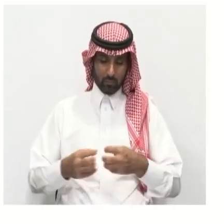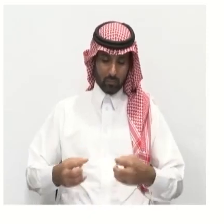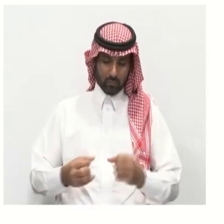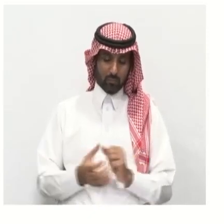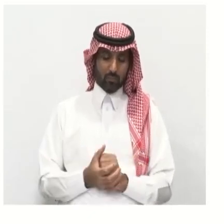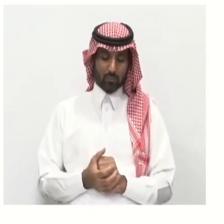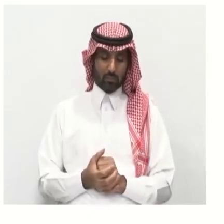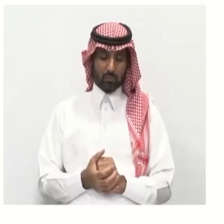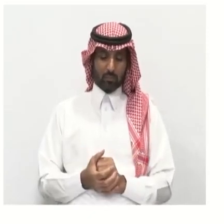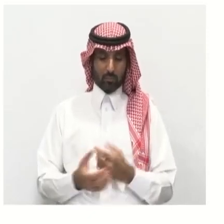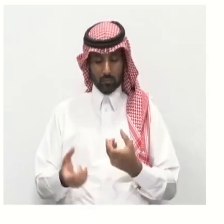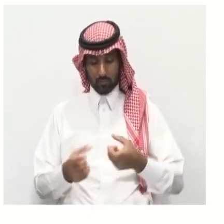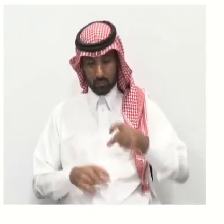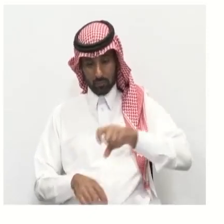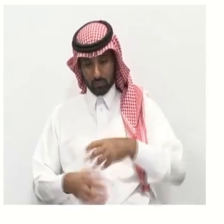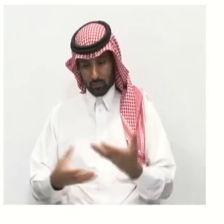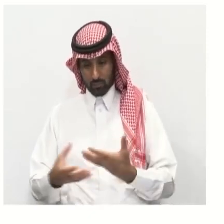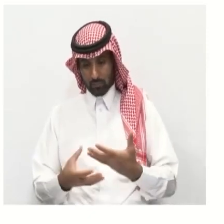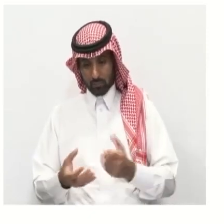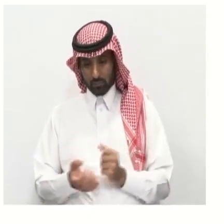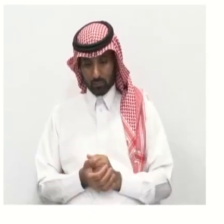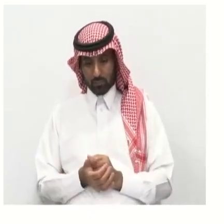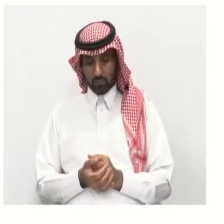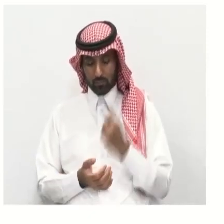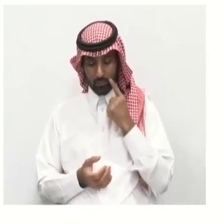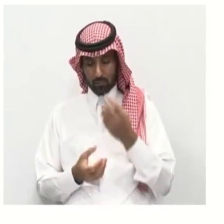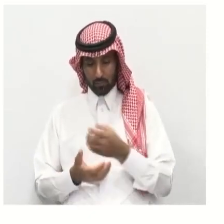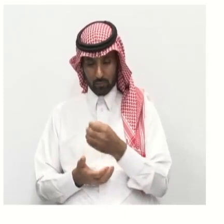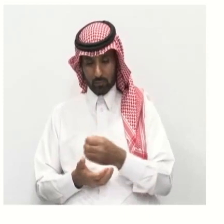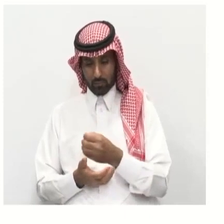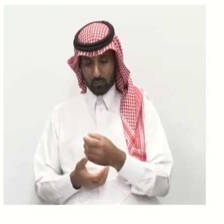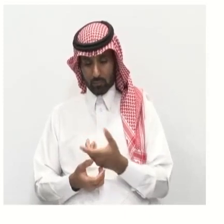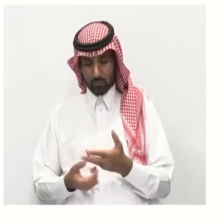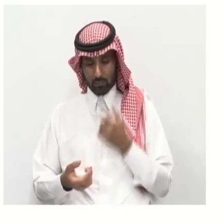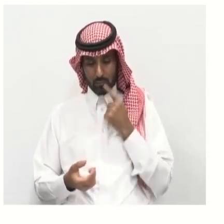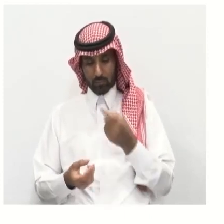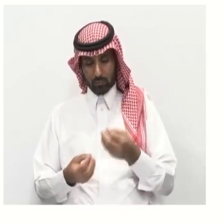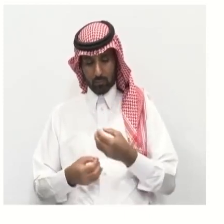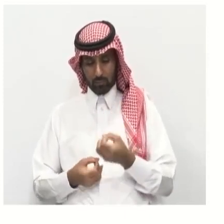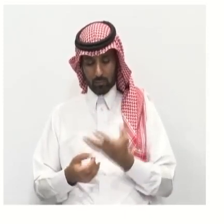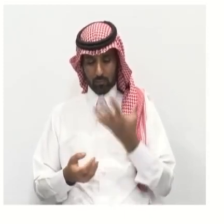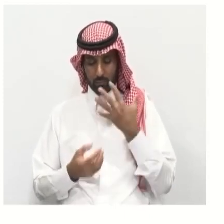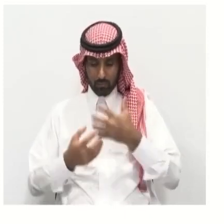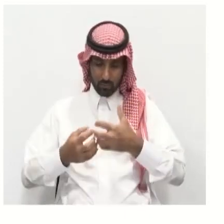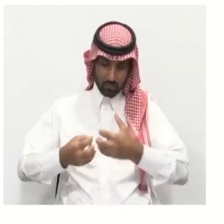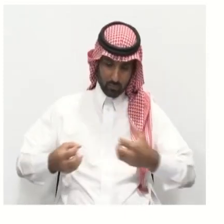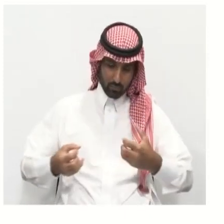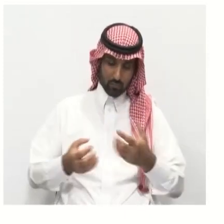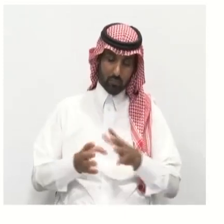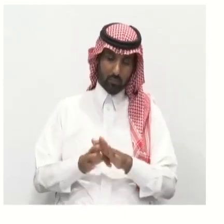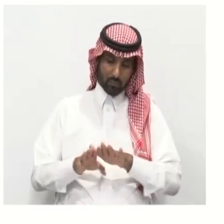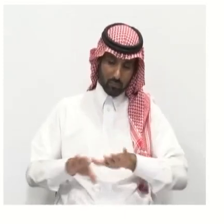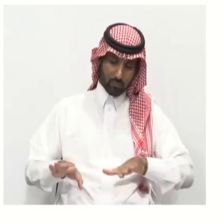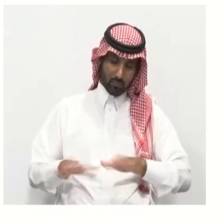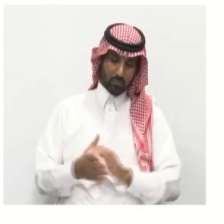ايوناتها واخر شيء ان التفاعلات التي تحدث في المحاليل المائيه هي تفاعلات الاحلال المزدوج هذه